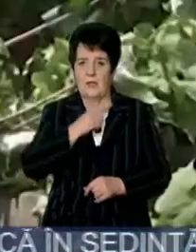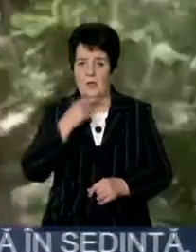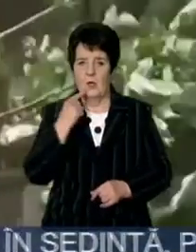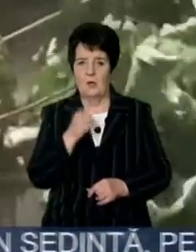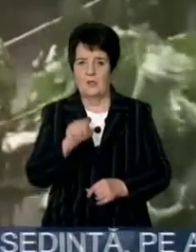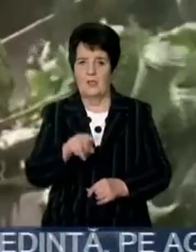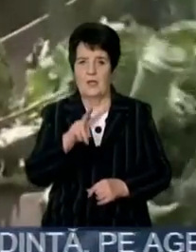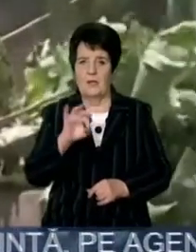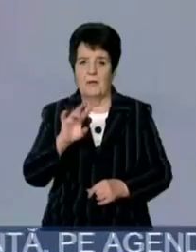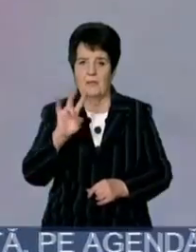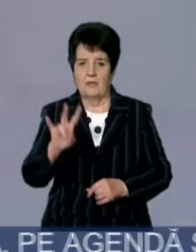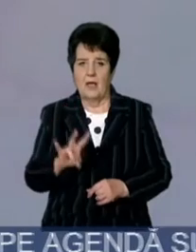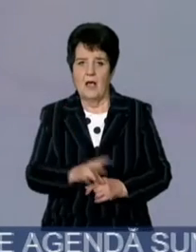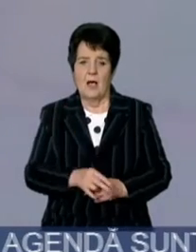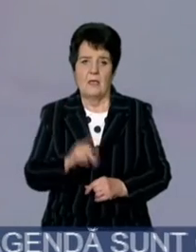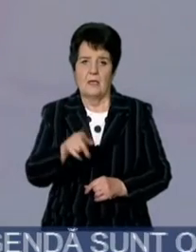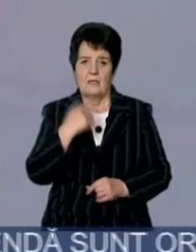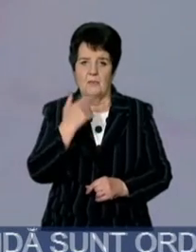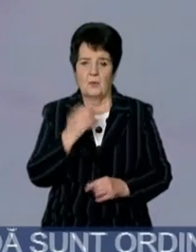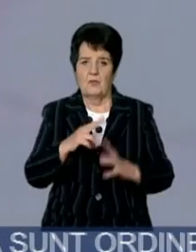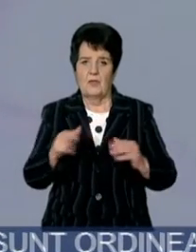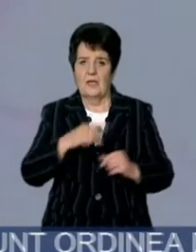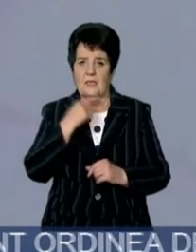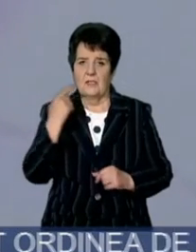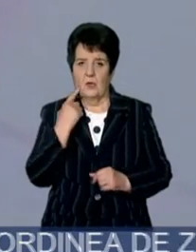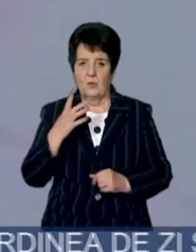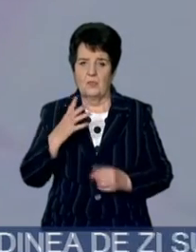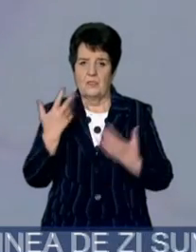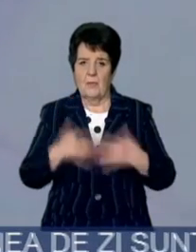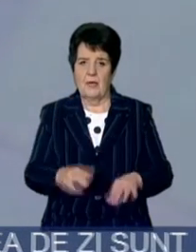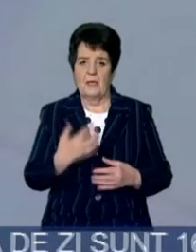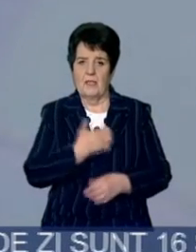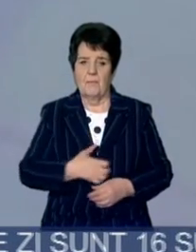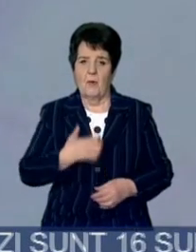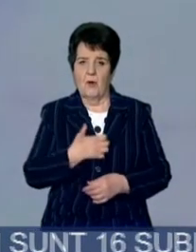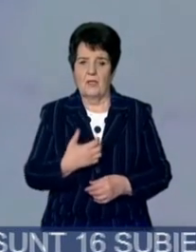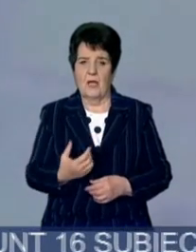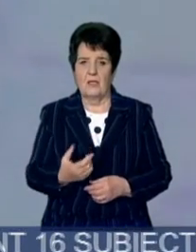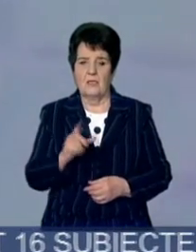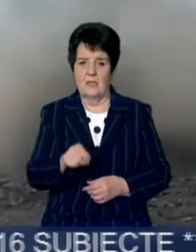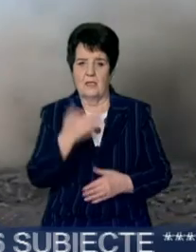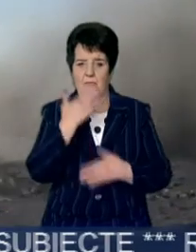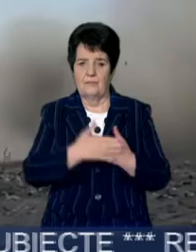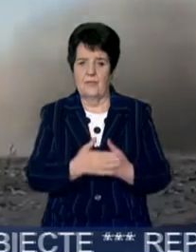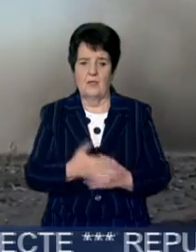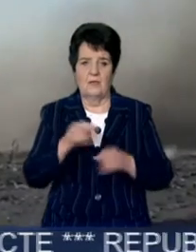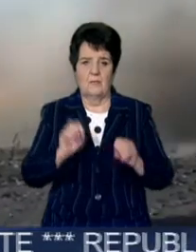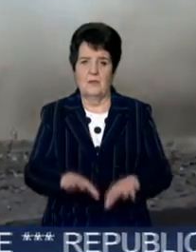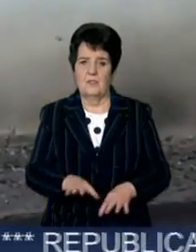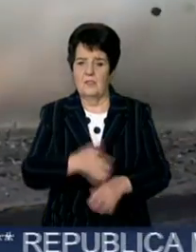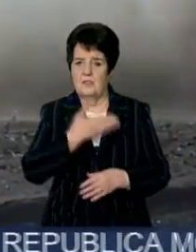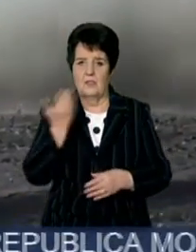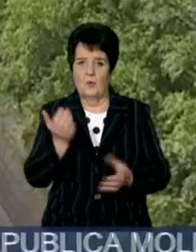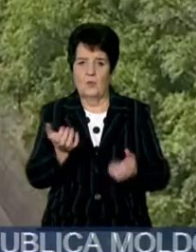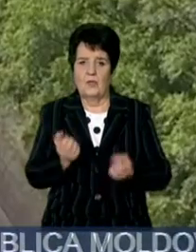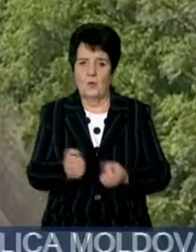dislocați în Liman. Analiștii americani susțin că Federația Rusă a suferit pierderi importante în apropiere de Liman, însă nu întreprinde măsuri de redresare a